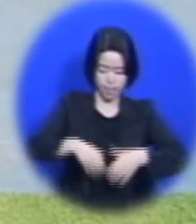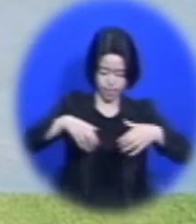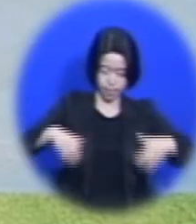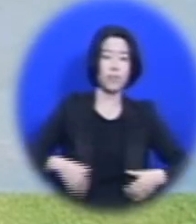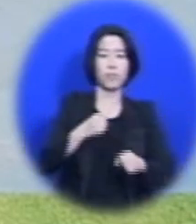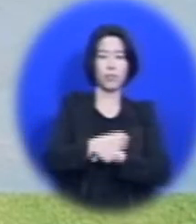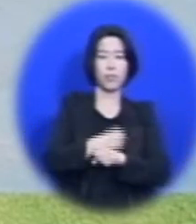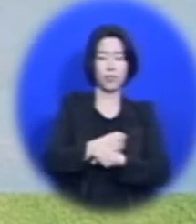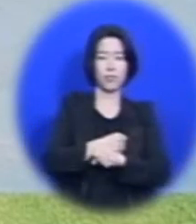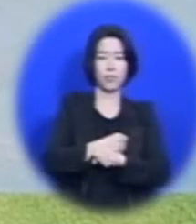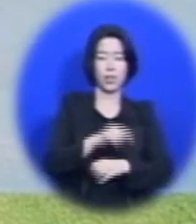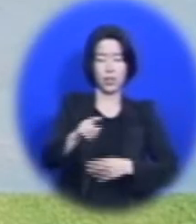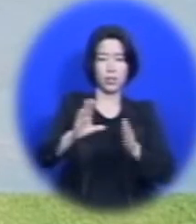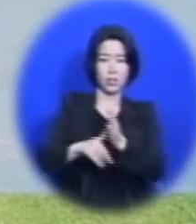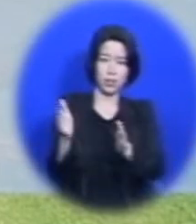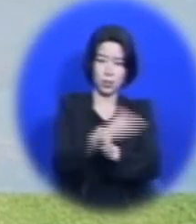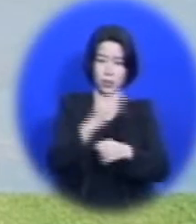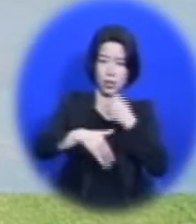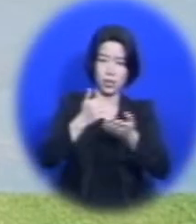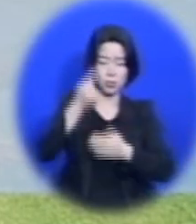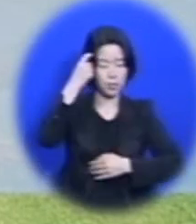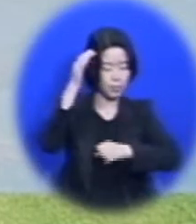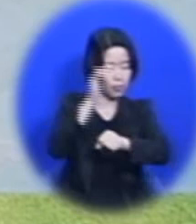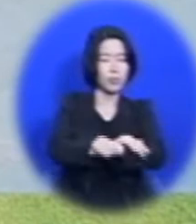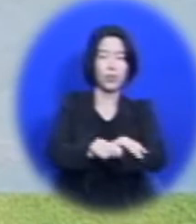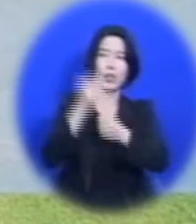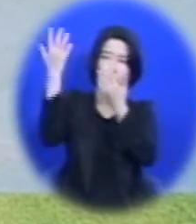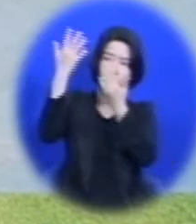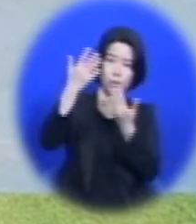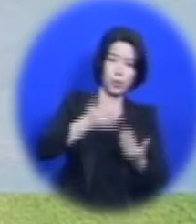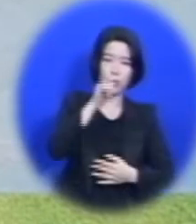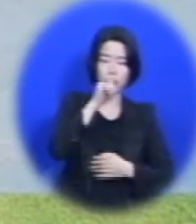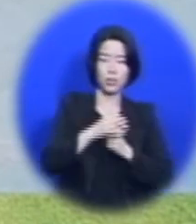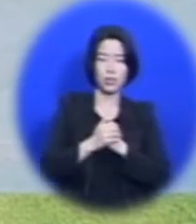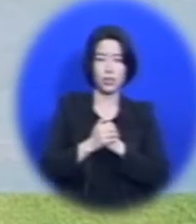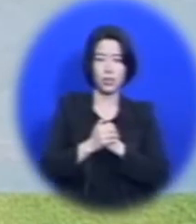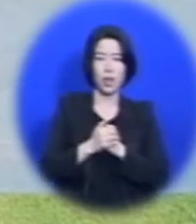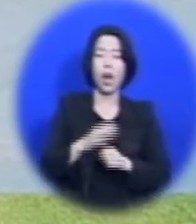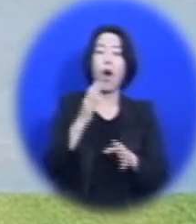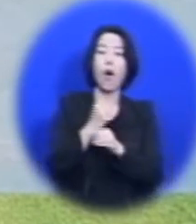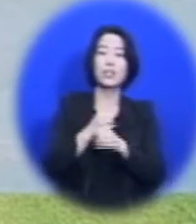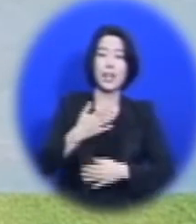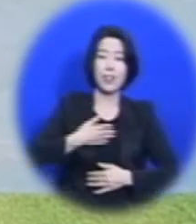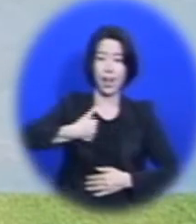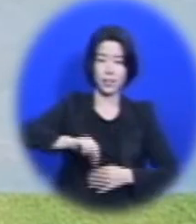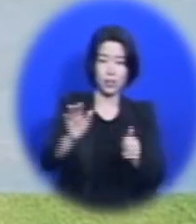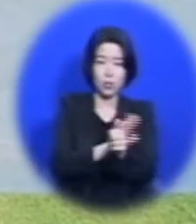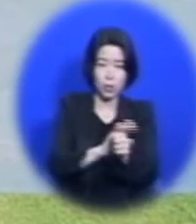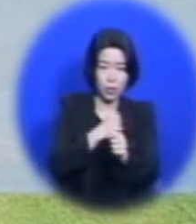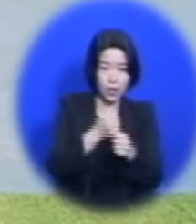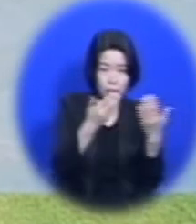거예요. 그때부터 하나님의 지혜가 내려오기 시작하더랍니다. 언제 내 아들을 위로해야